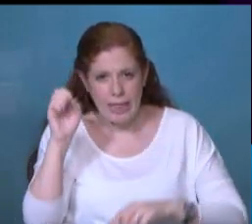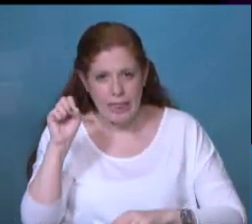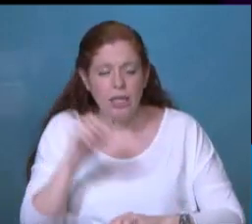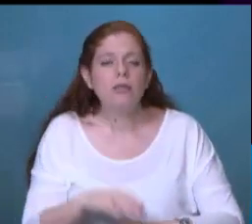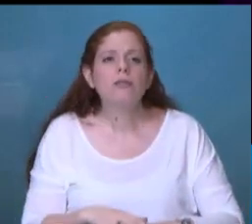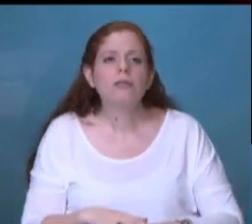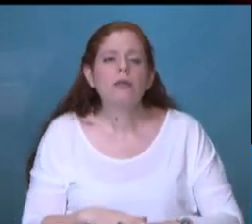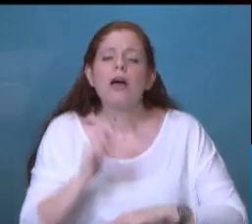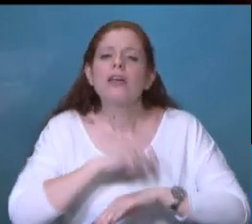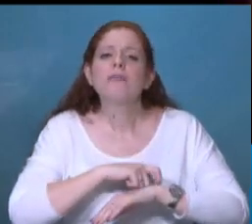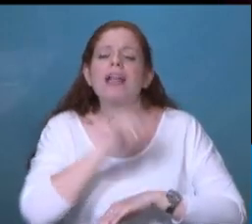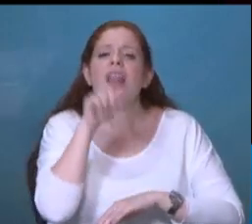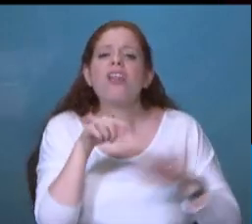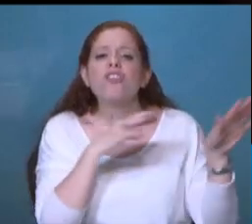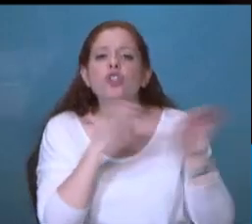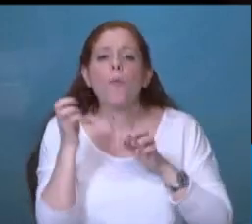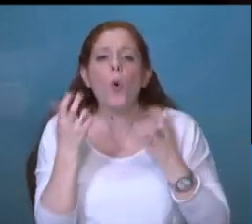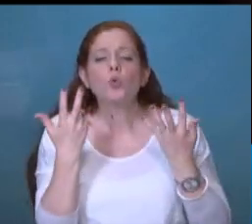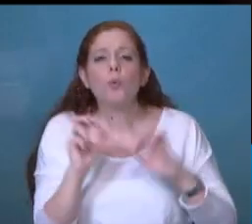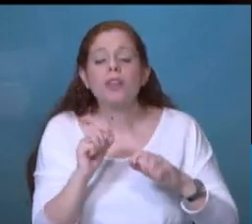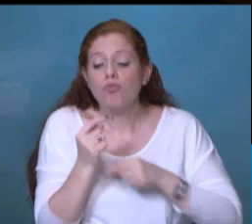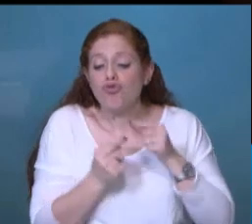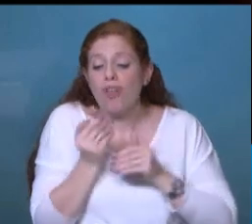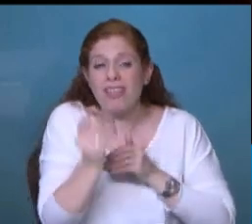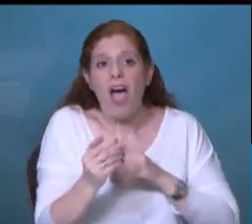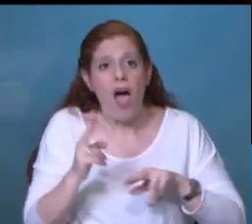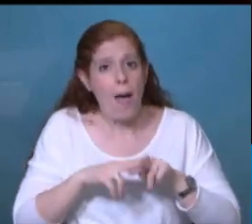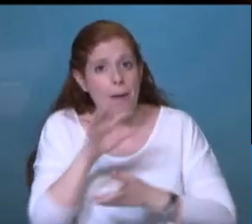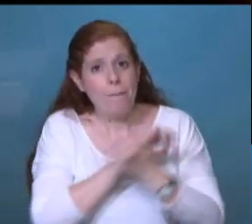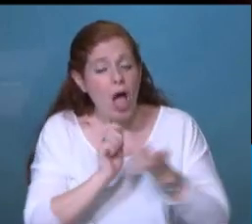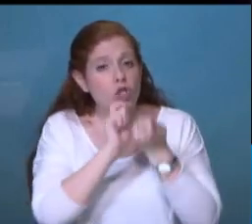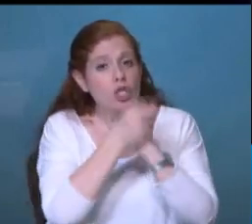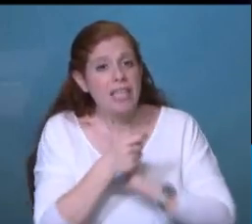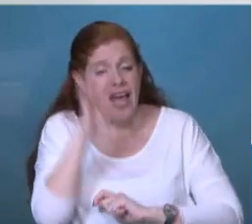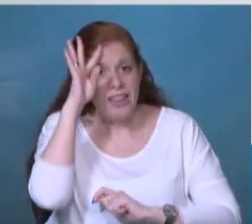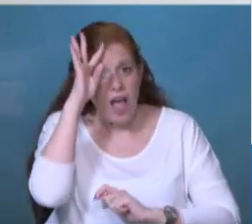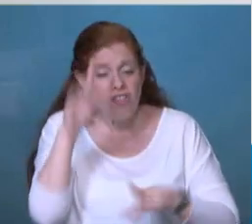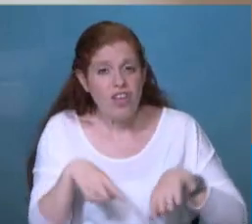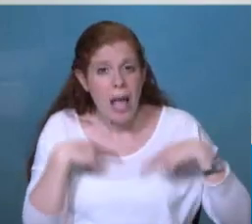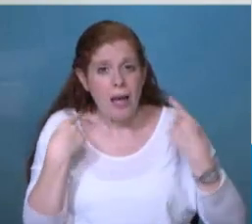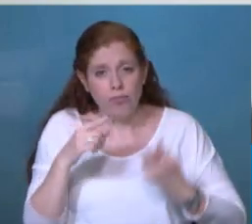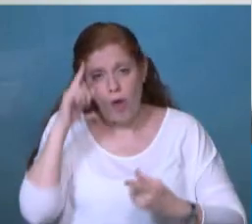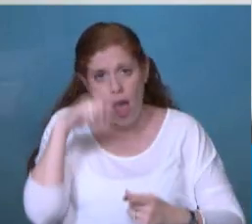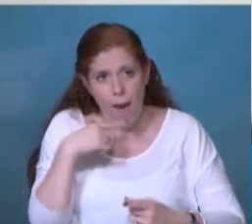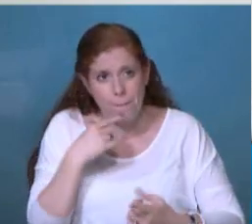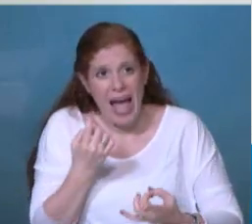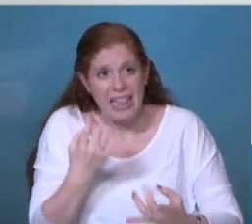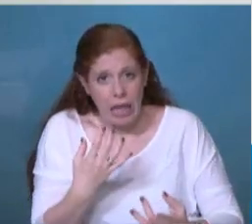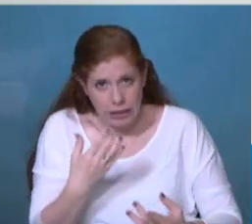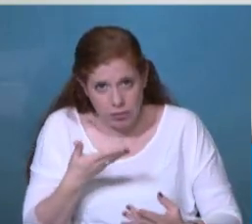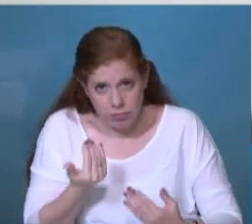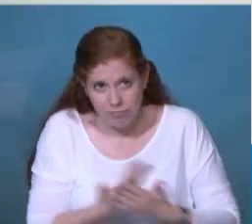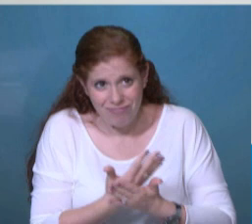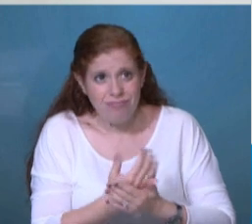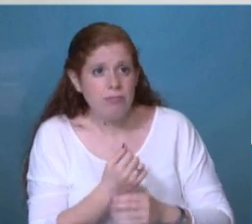הזמן 1980, שנה אחת אחרי המהפכה ששינתה את איראן ואת חייו של האב הטרי. They are press my father, you are a